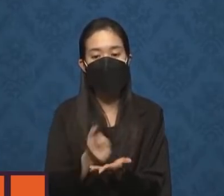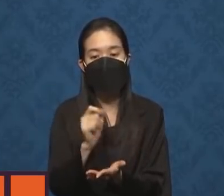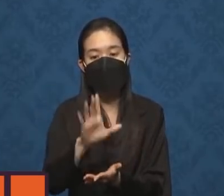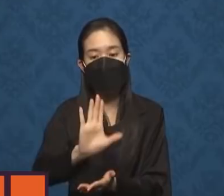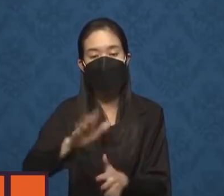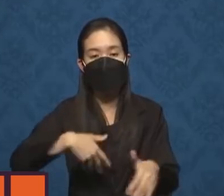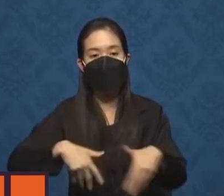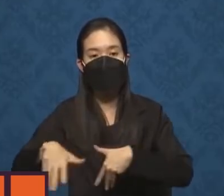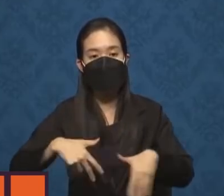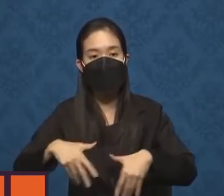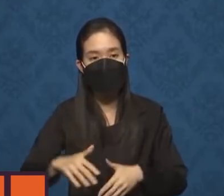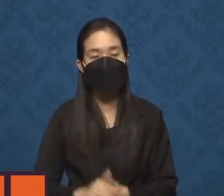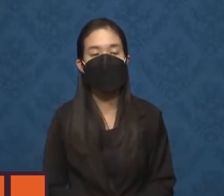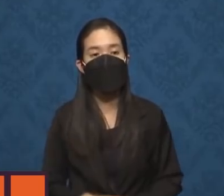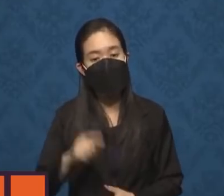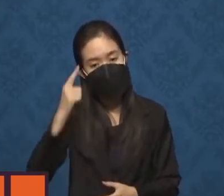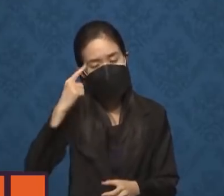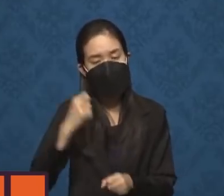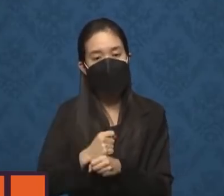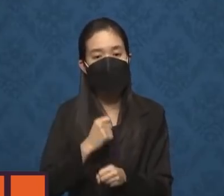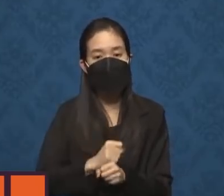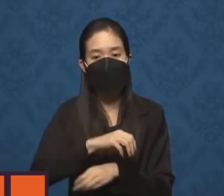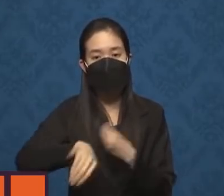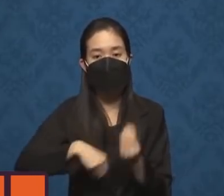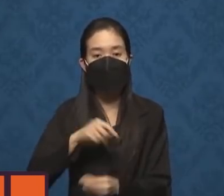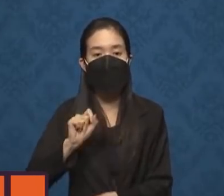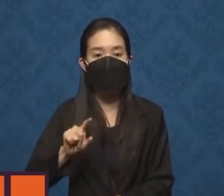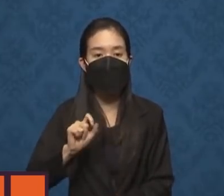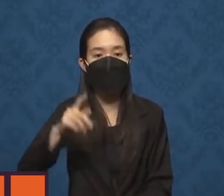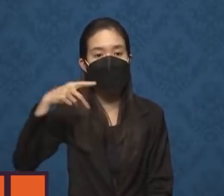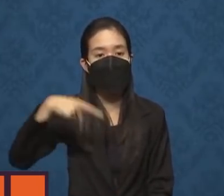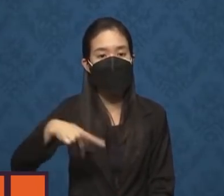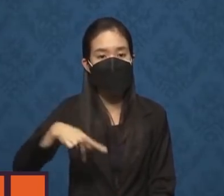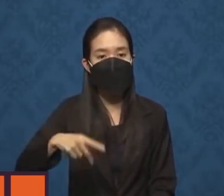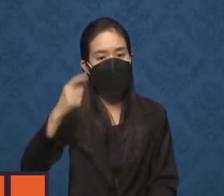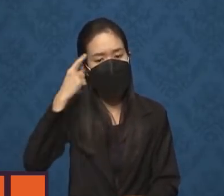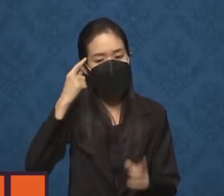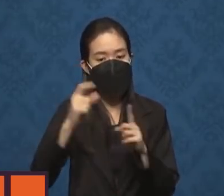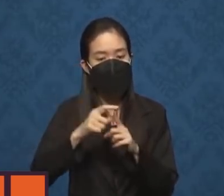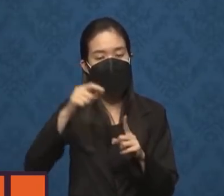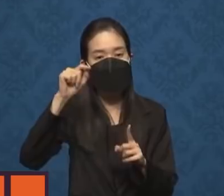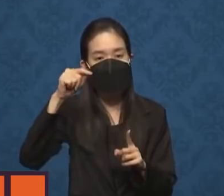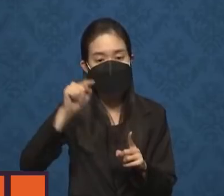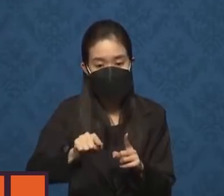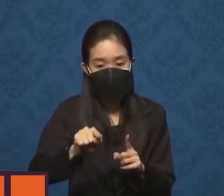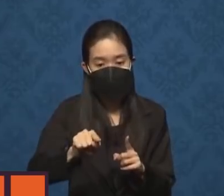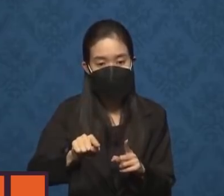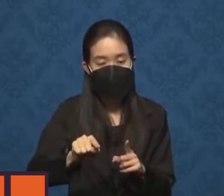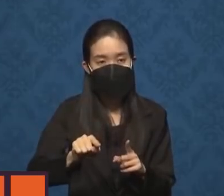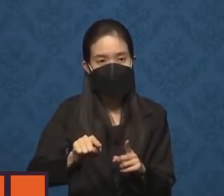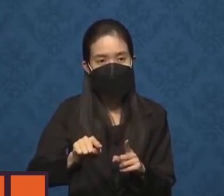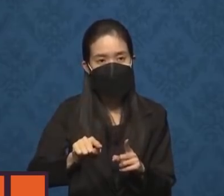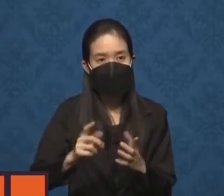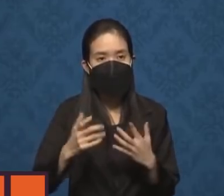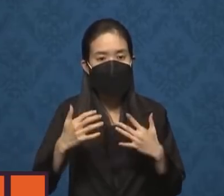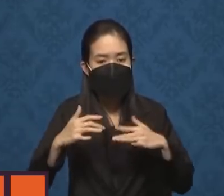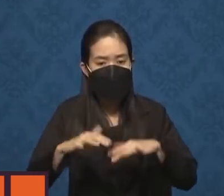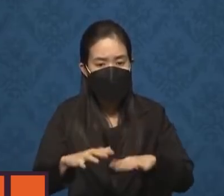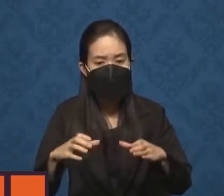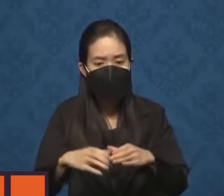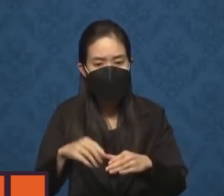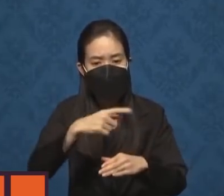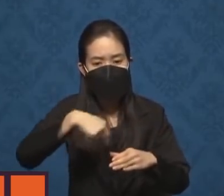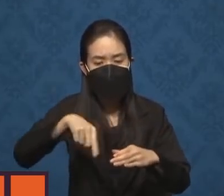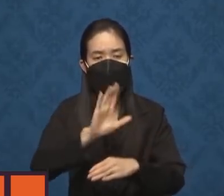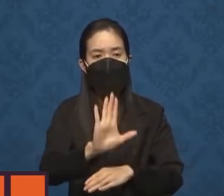ในเขตเศรษฐกิจพิเศษค่ะโดยคำสั่งเหล่านี้เป็นคำสั่งที่รวมศูนย์อำนาจการตัดสินใจไว้ที่คอ